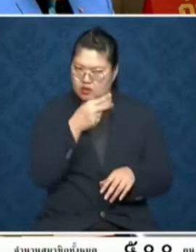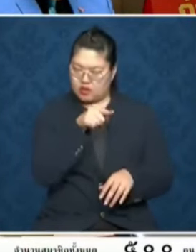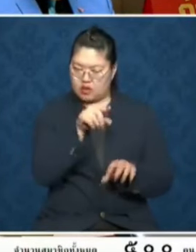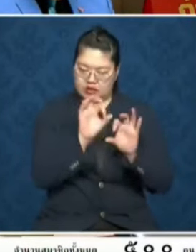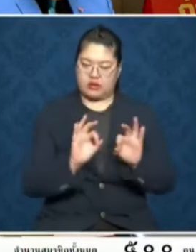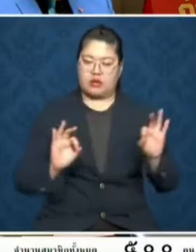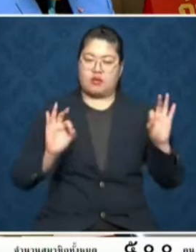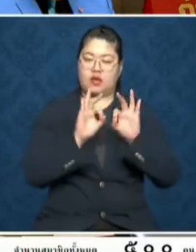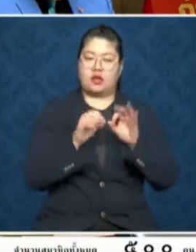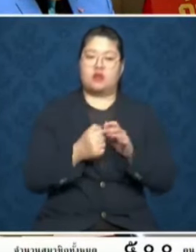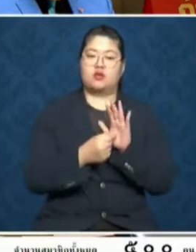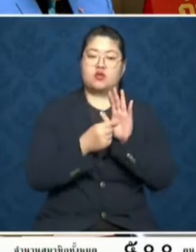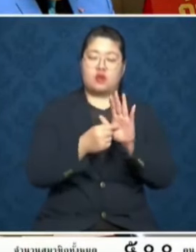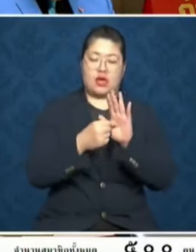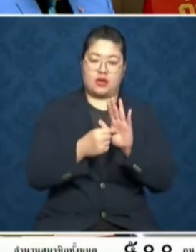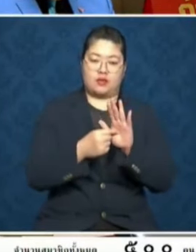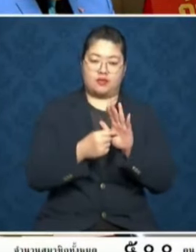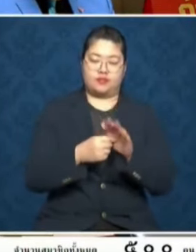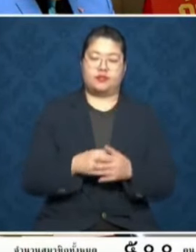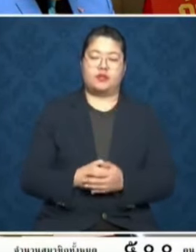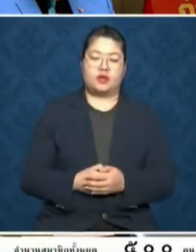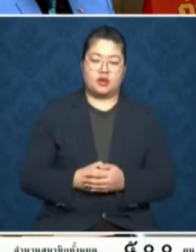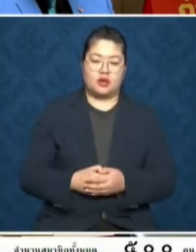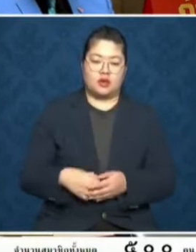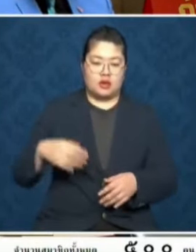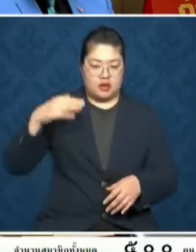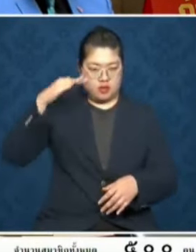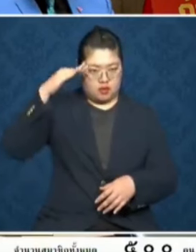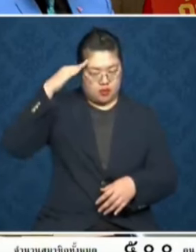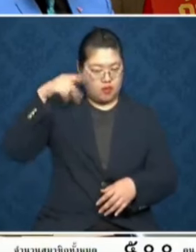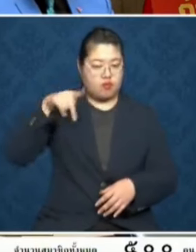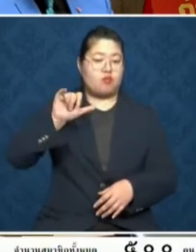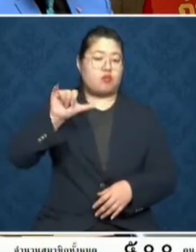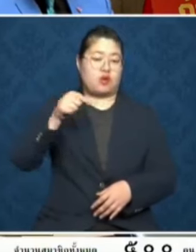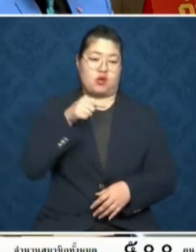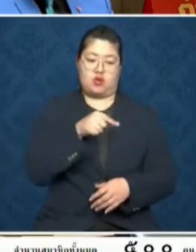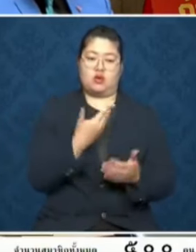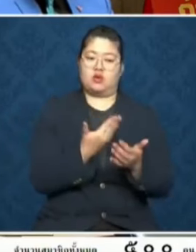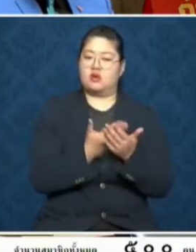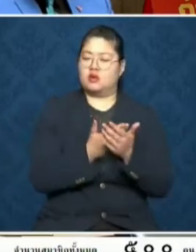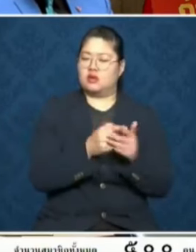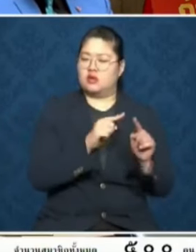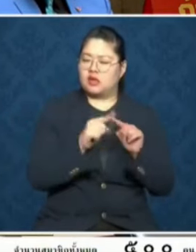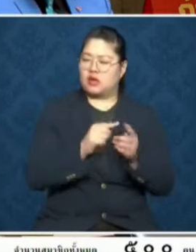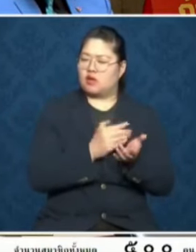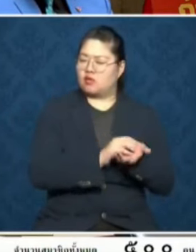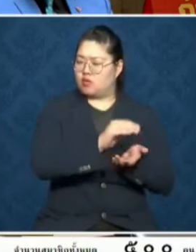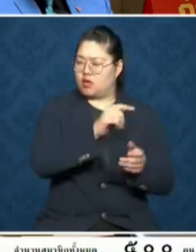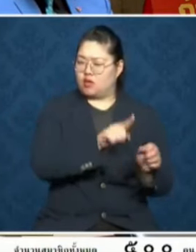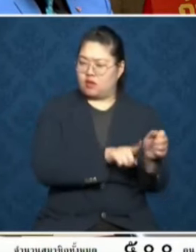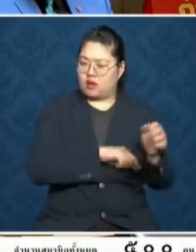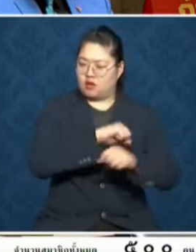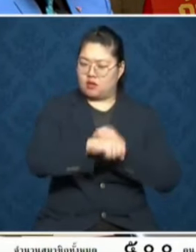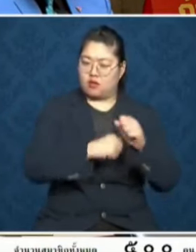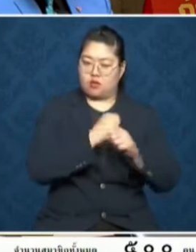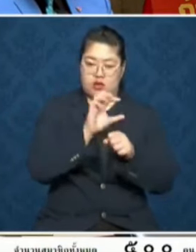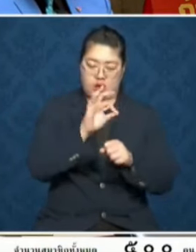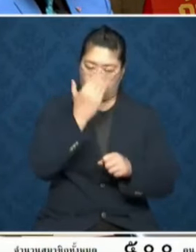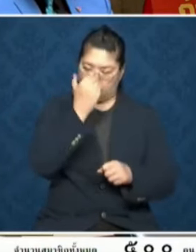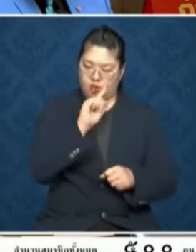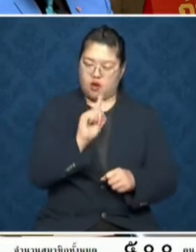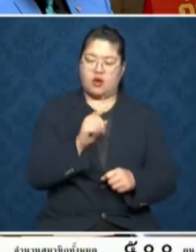รัพย์สินของพลเอกประยุทธ์ในรอบ9ปีและนี่เป็นที่จับตามองอย่างมากค่ะเพราะพลเอกประยุทธ์ได้เคย